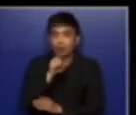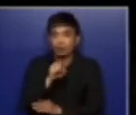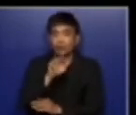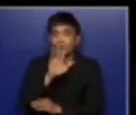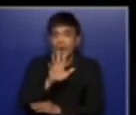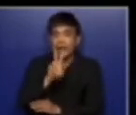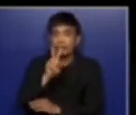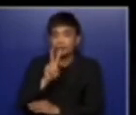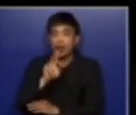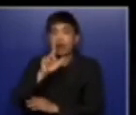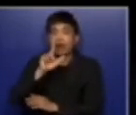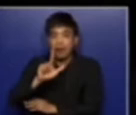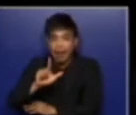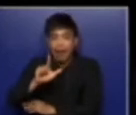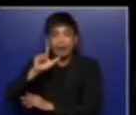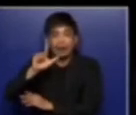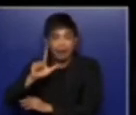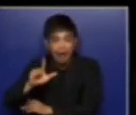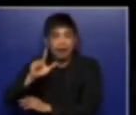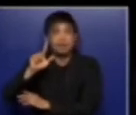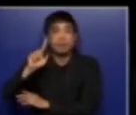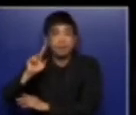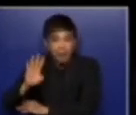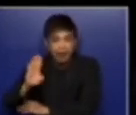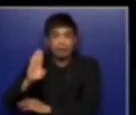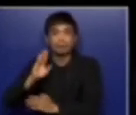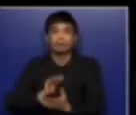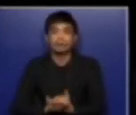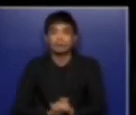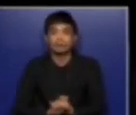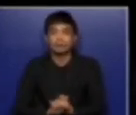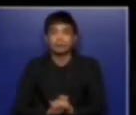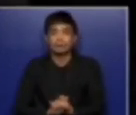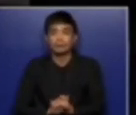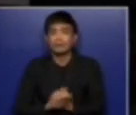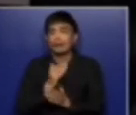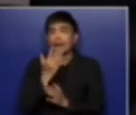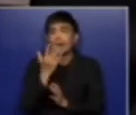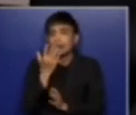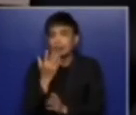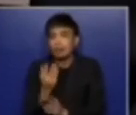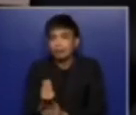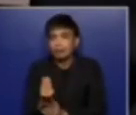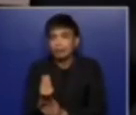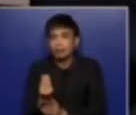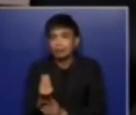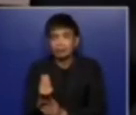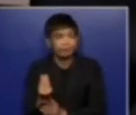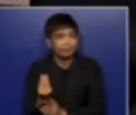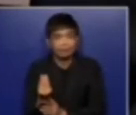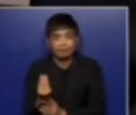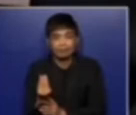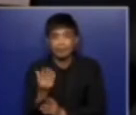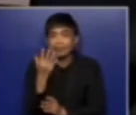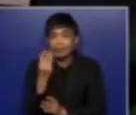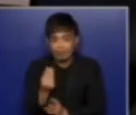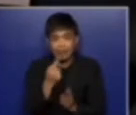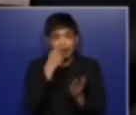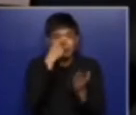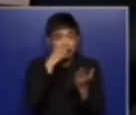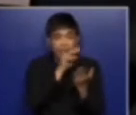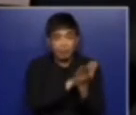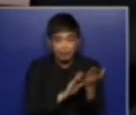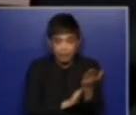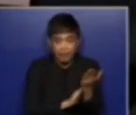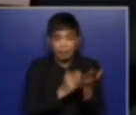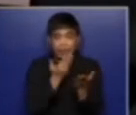2.52 ล้านบาทเหลือต้องบอกว่าประเทศไทยมีเงินเพื่อการลงทุ